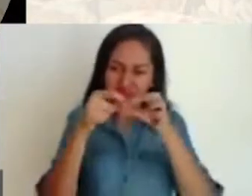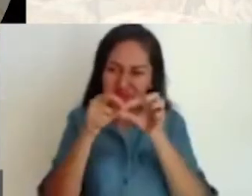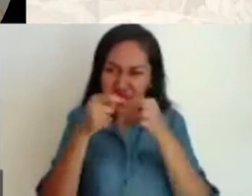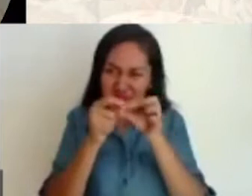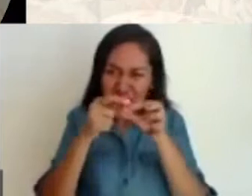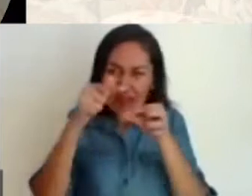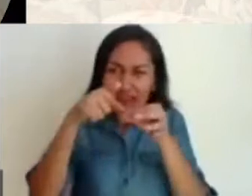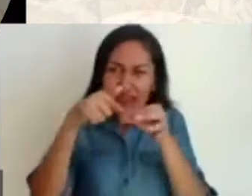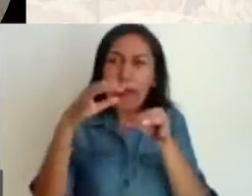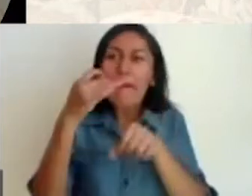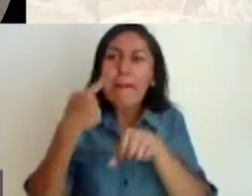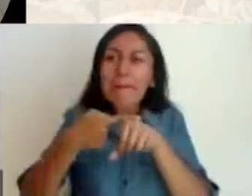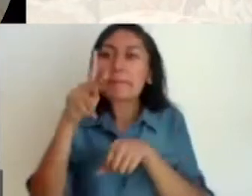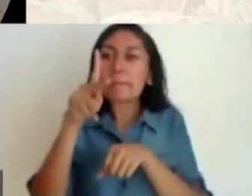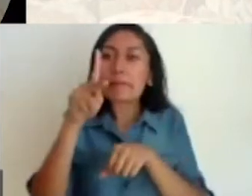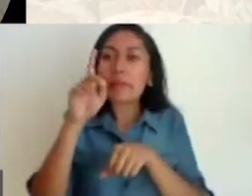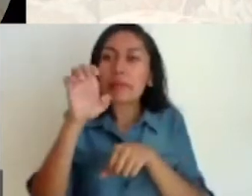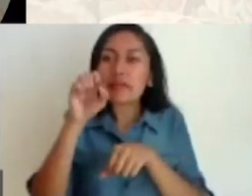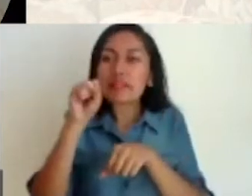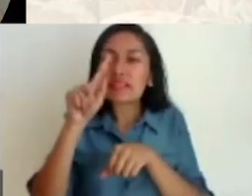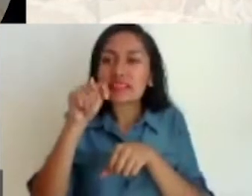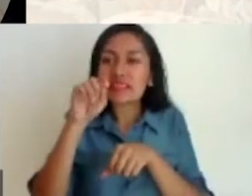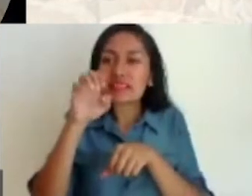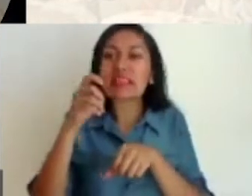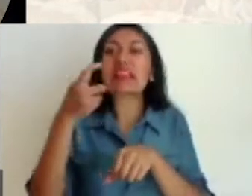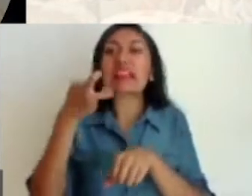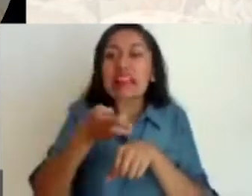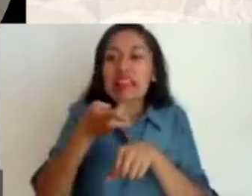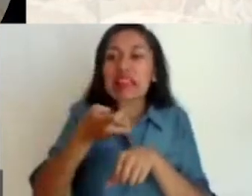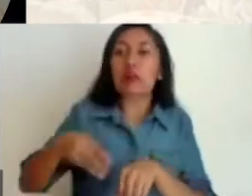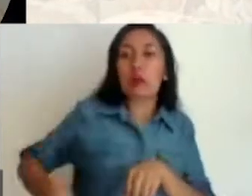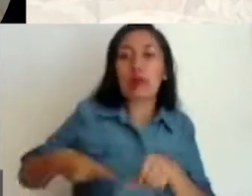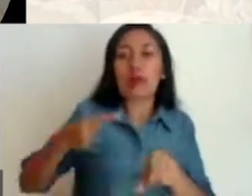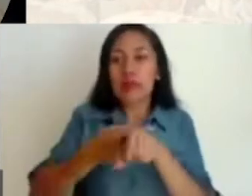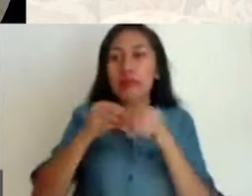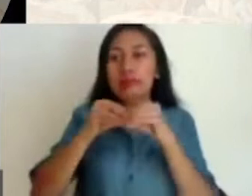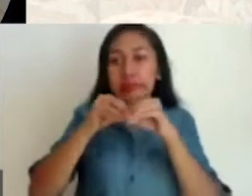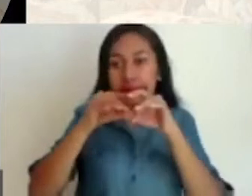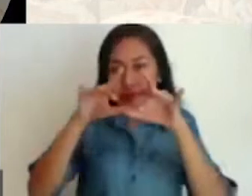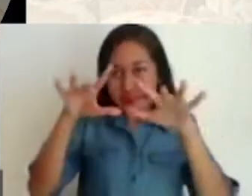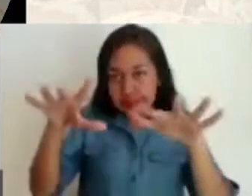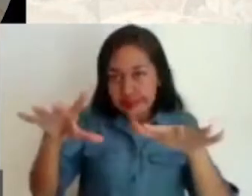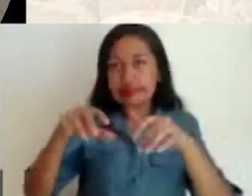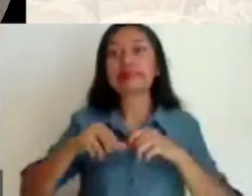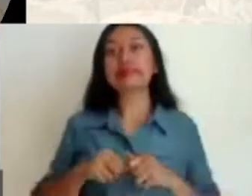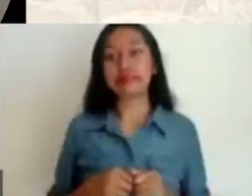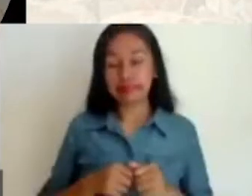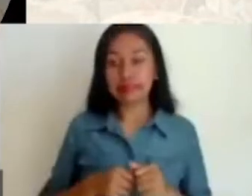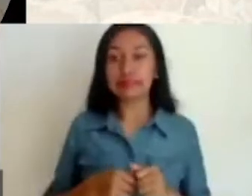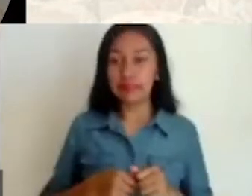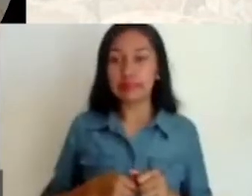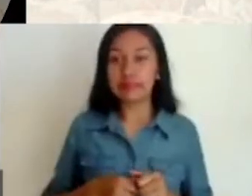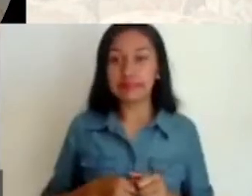3 anni dall'isolamento del batterio, un altro giapponese, Masanori Ogata, riuscì a chiarire le diverse tappe